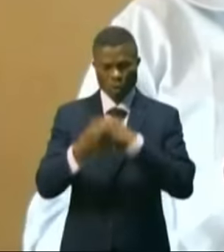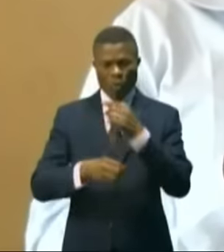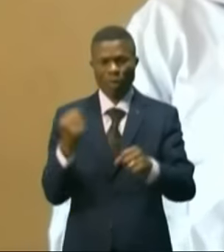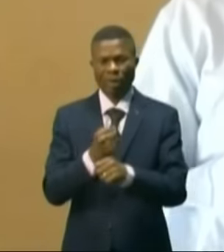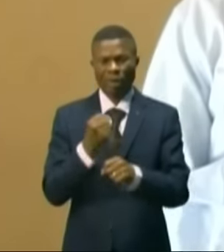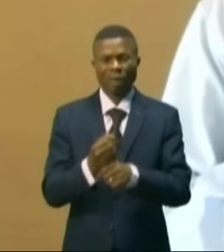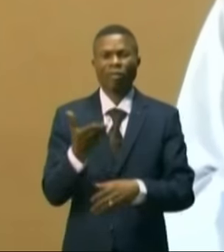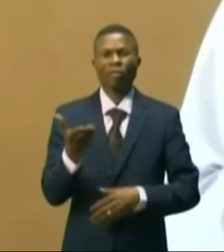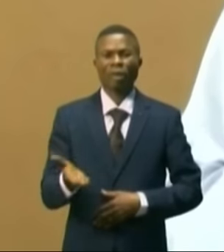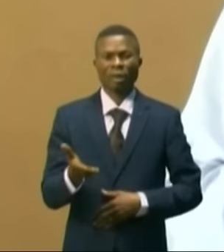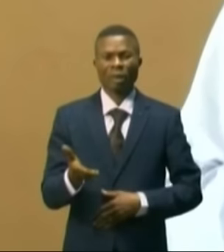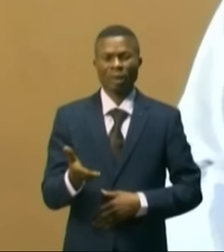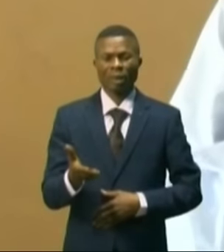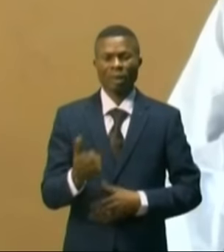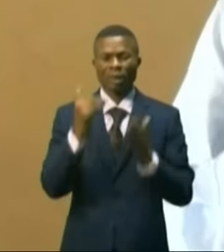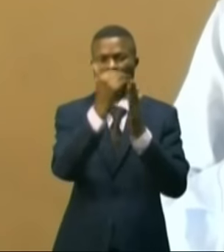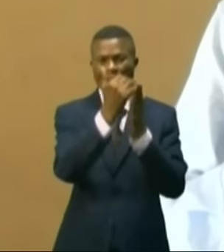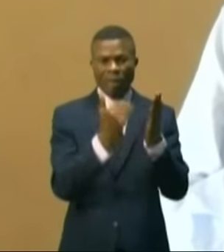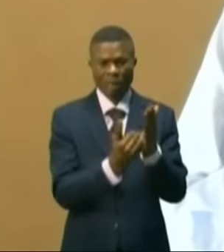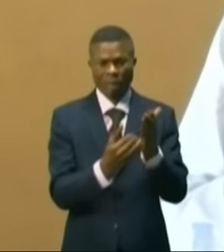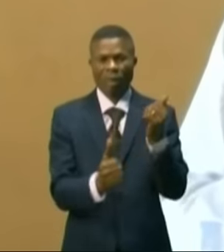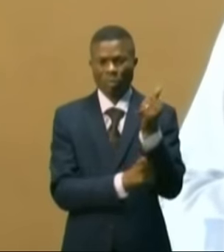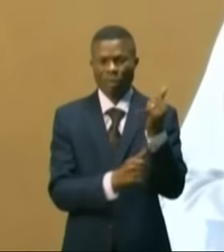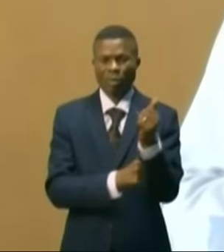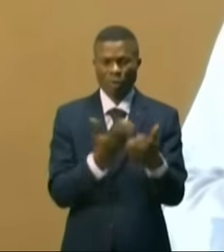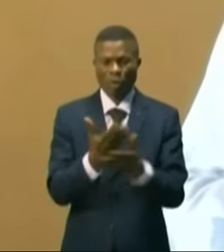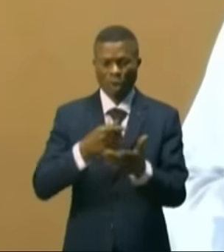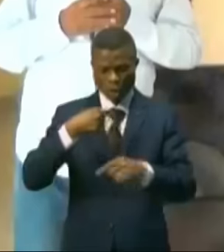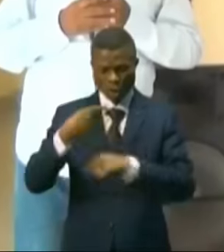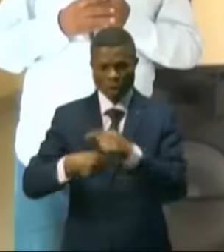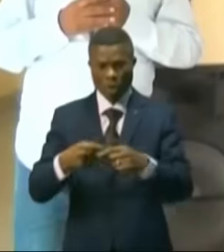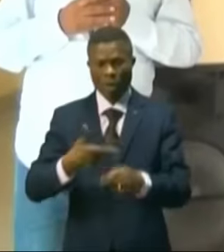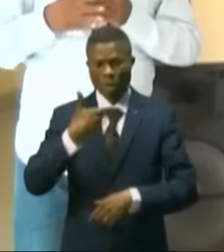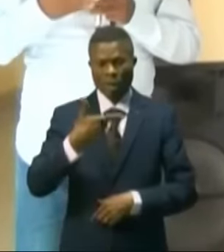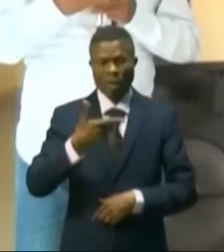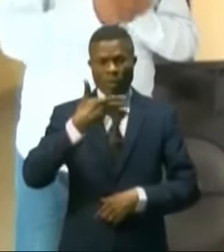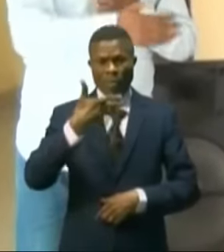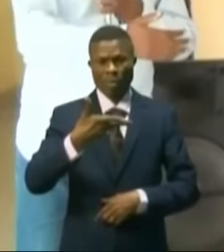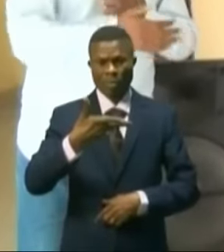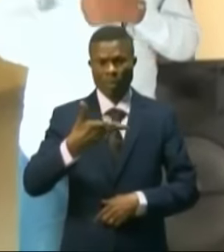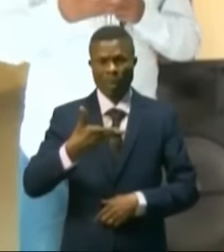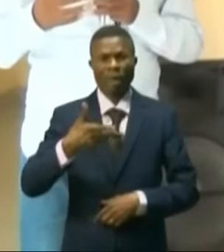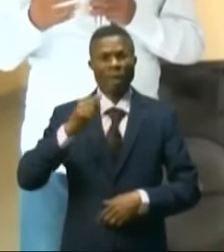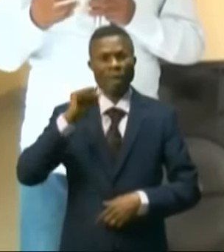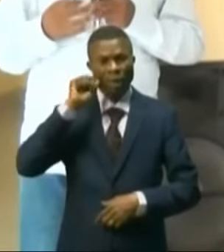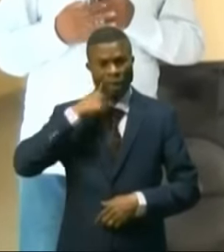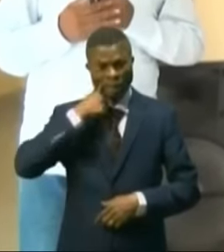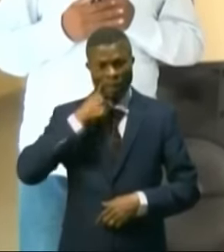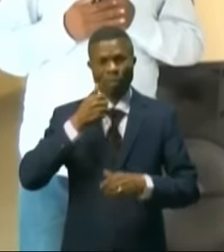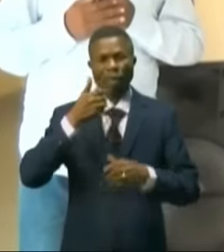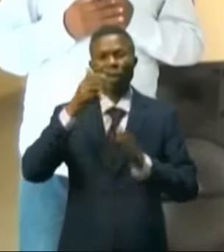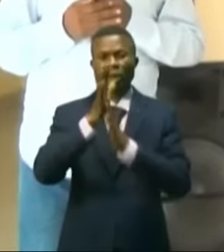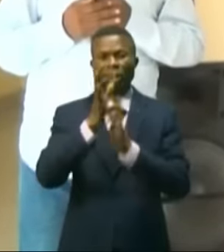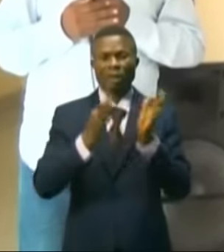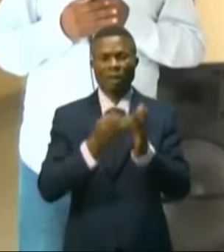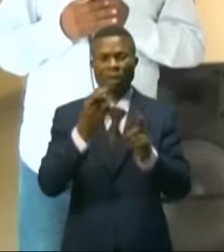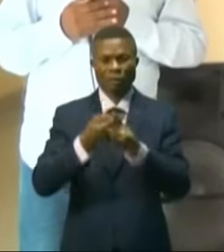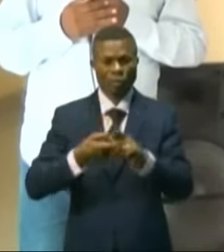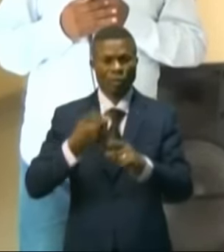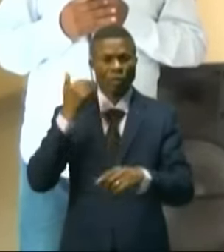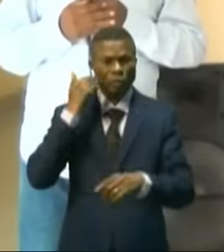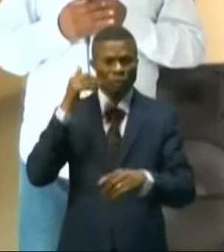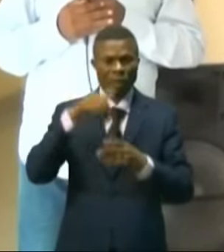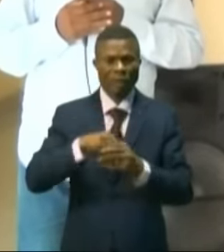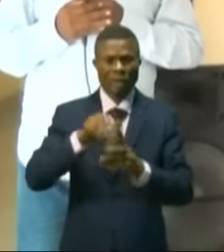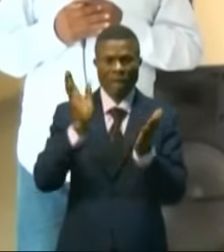dits travaux. L'enregistrement des tâcherons a débuté ce mercredi 19 juin dans l'enceinte de l'école